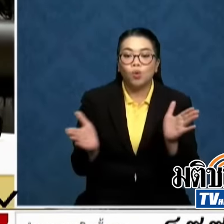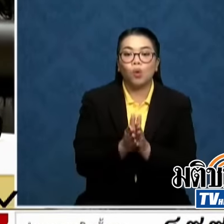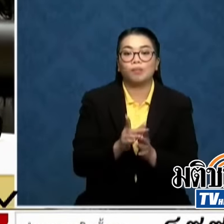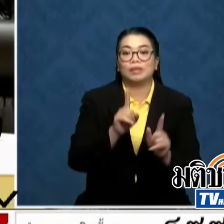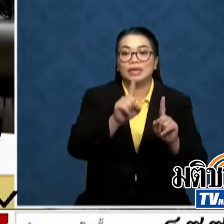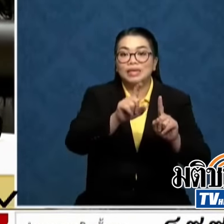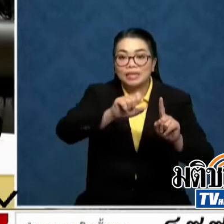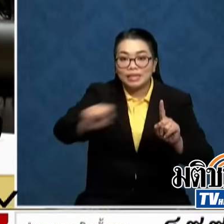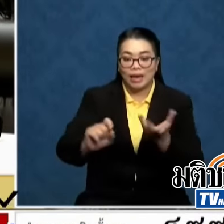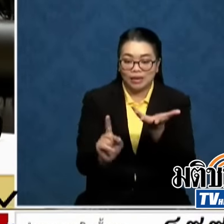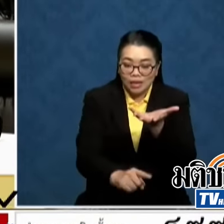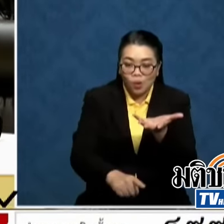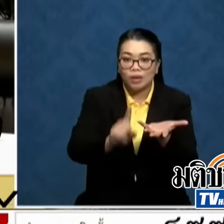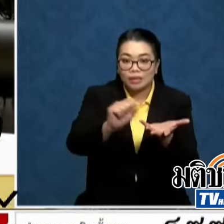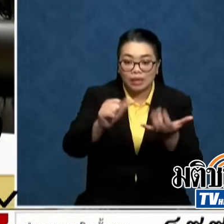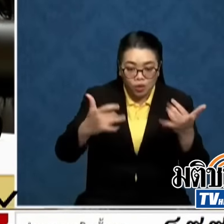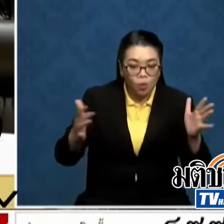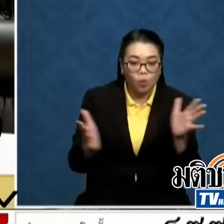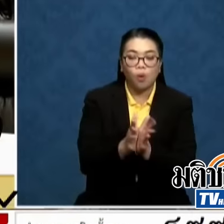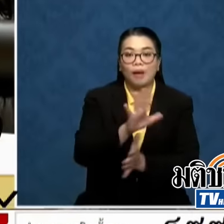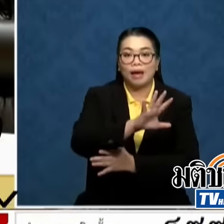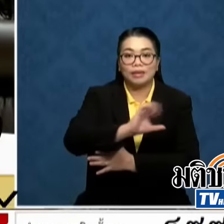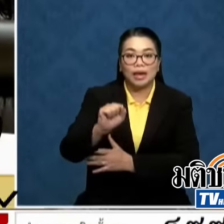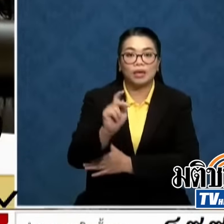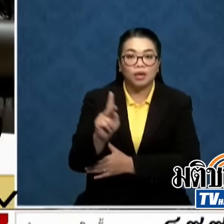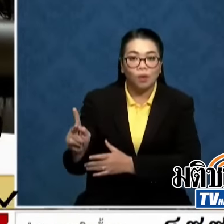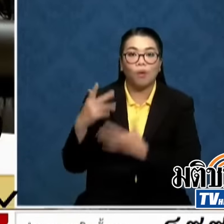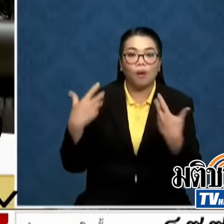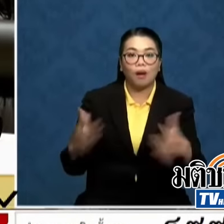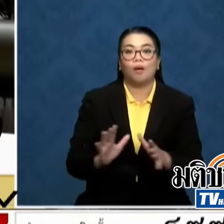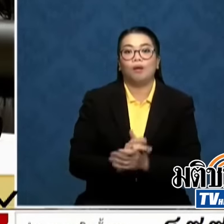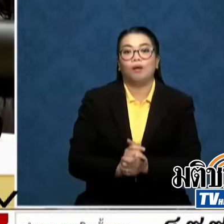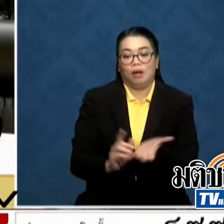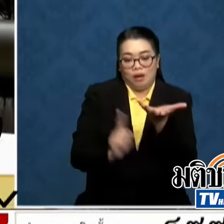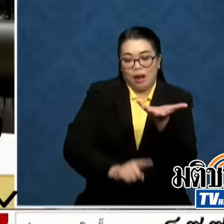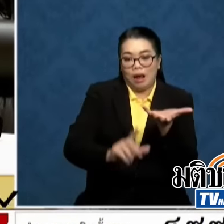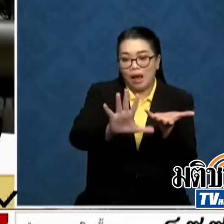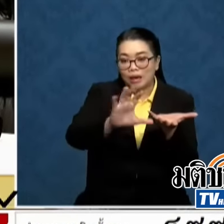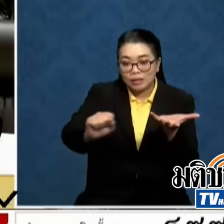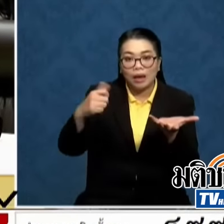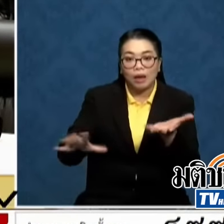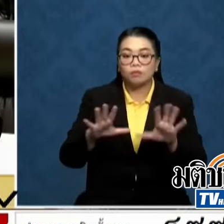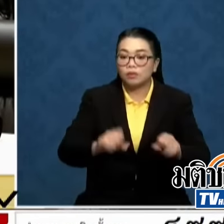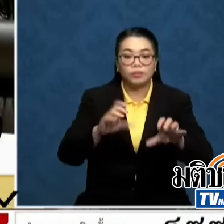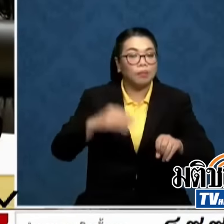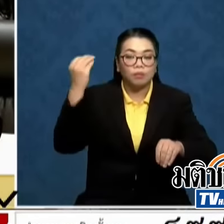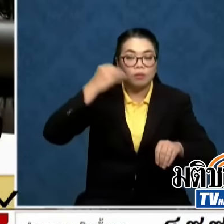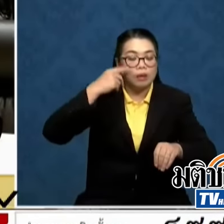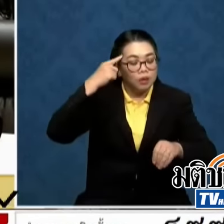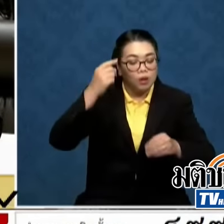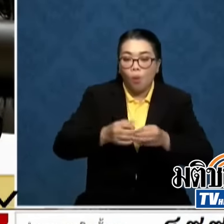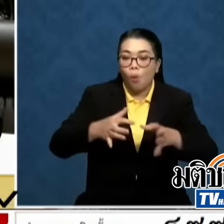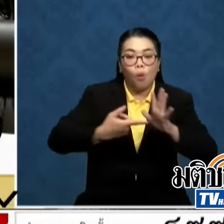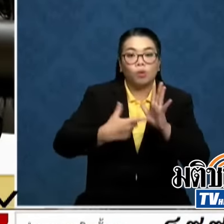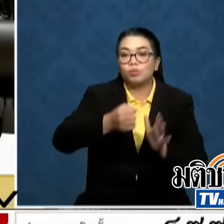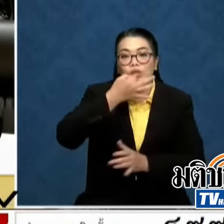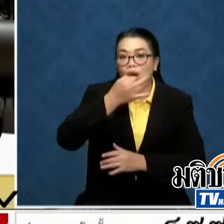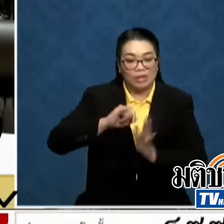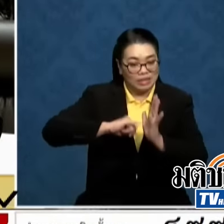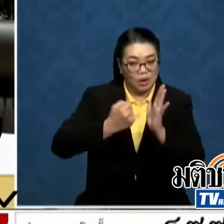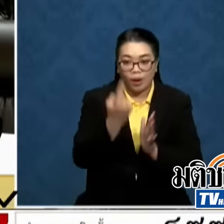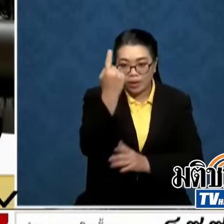แล้วครับจนถึงวันนี้เนี่ย 500,000 กิโล 500,000 กิโลคืออะไรครับถ้าจับมาเรื่อยๆเนี่ยผมเชื่อว่าสมุทรสาครจังหวัดเ